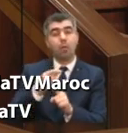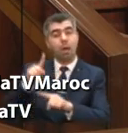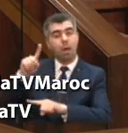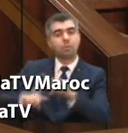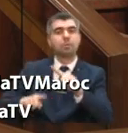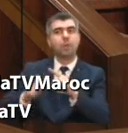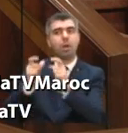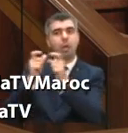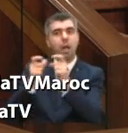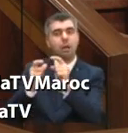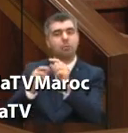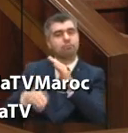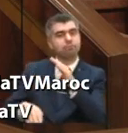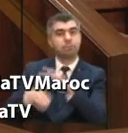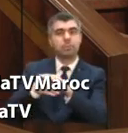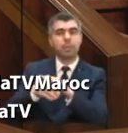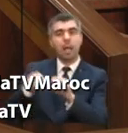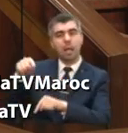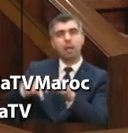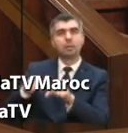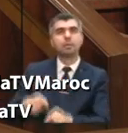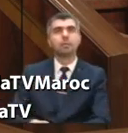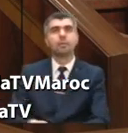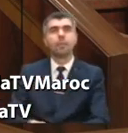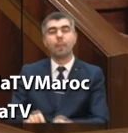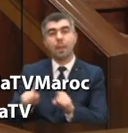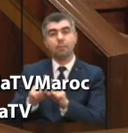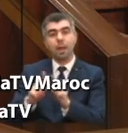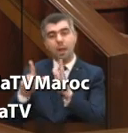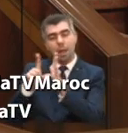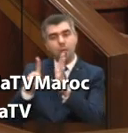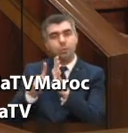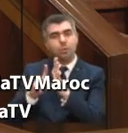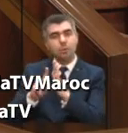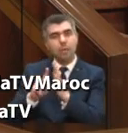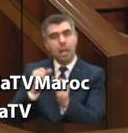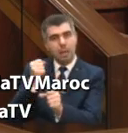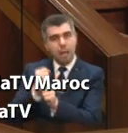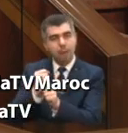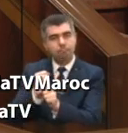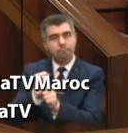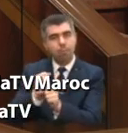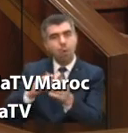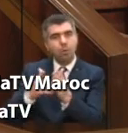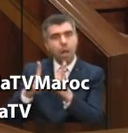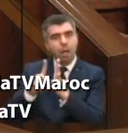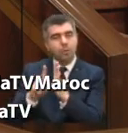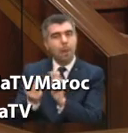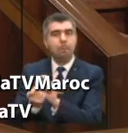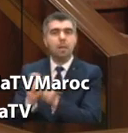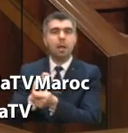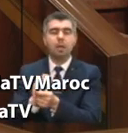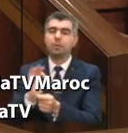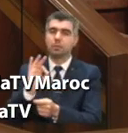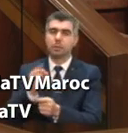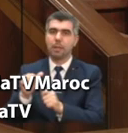المخالفين والمخالفات القوانين اللي كاينة في بلادنا. ورش مدونات الشغل خصو يتعاود يتفتح، جا الآن حنا هاد الورش ضروري خصو يتعاود